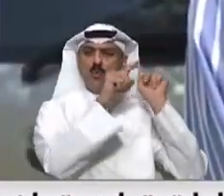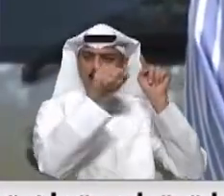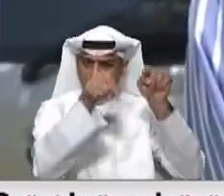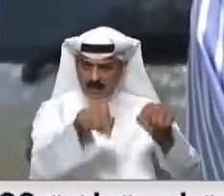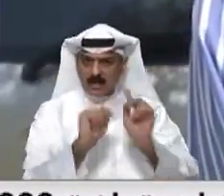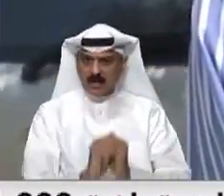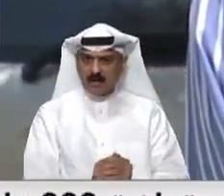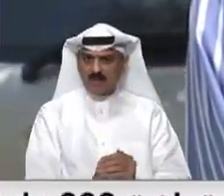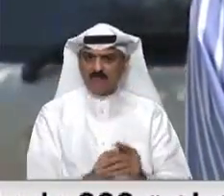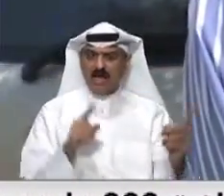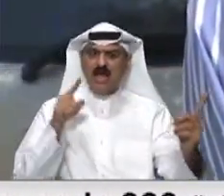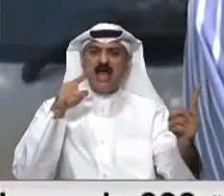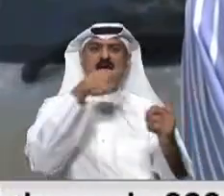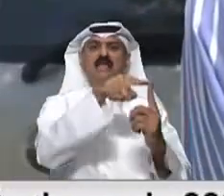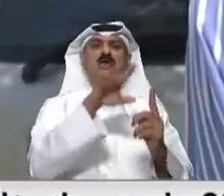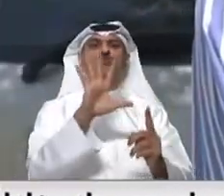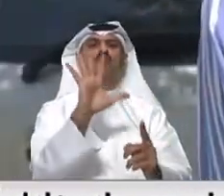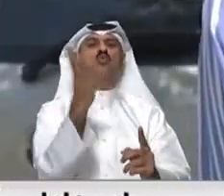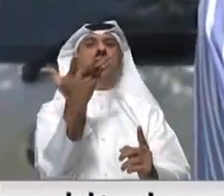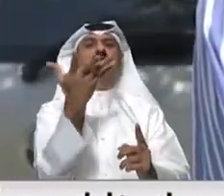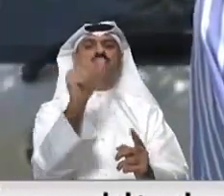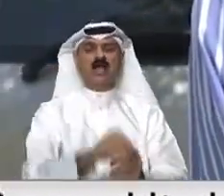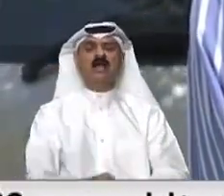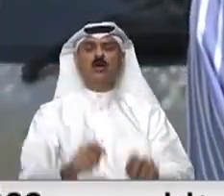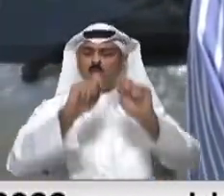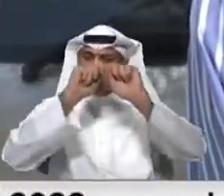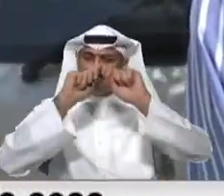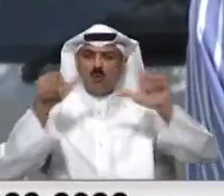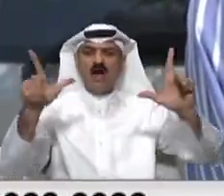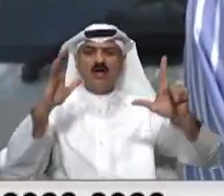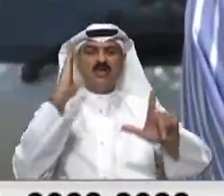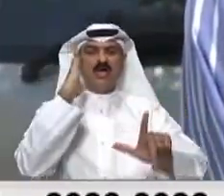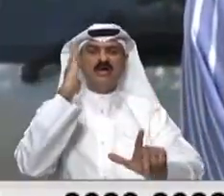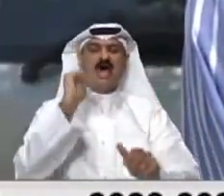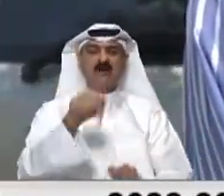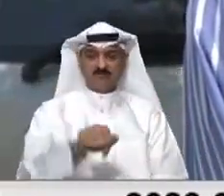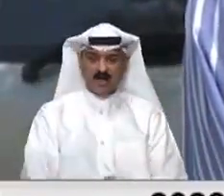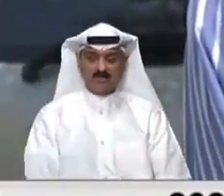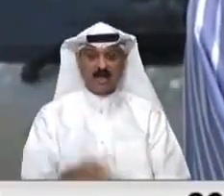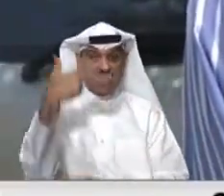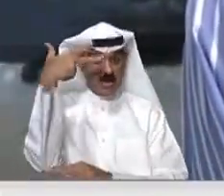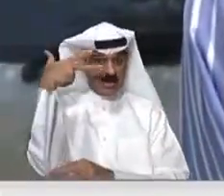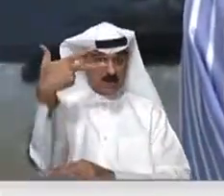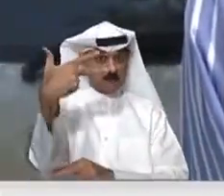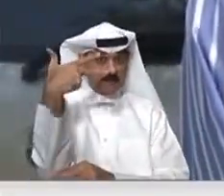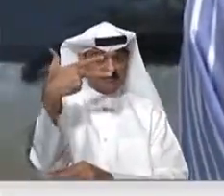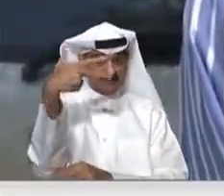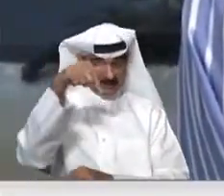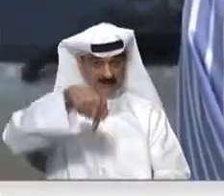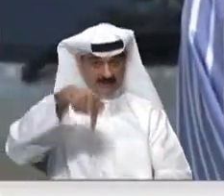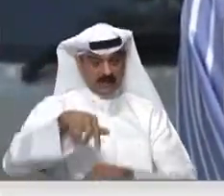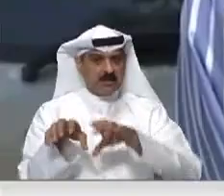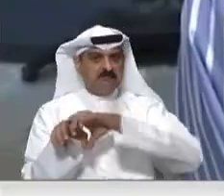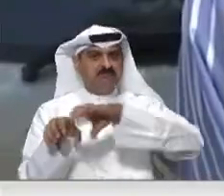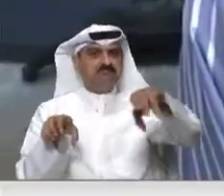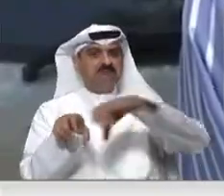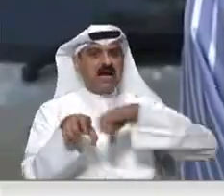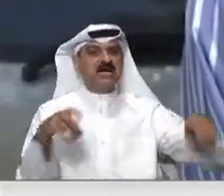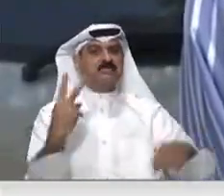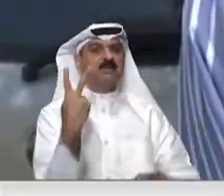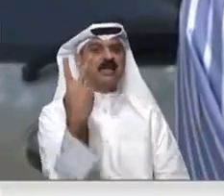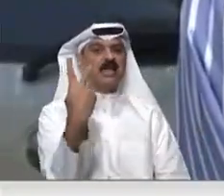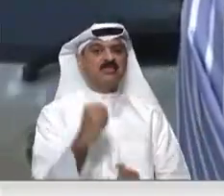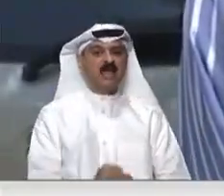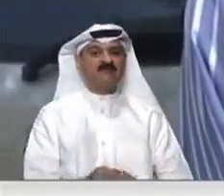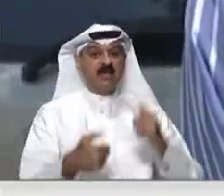هناك استهدافات، ولكن من الواضح جدا أن موضوع التقسيم الزمني والمكاني للمسجد الأقصى هو يعني